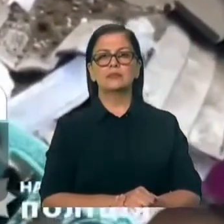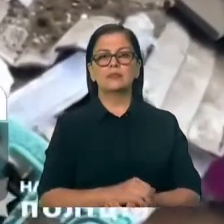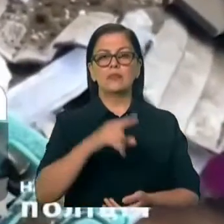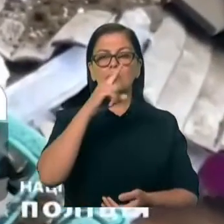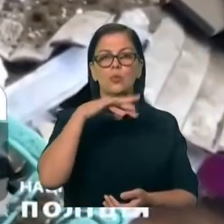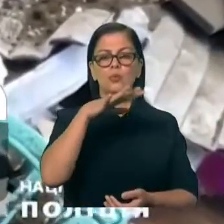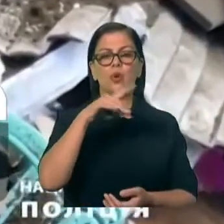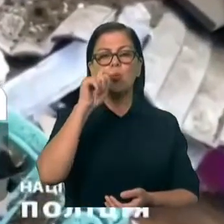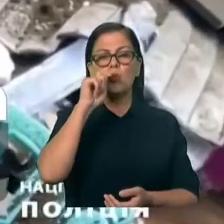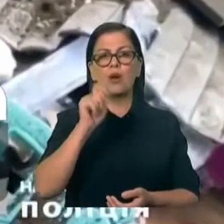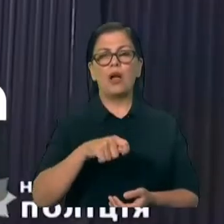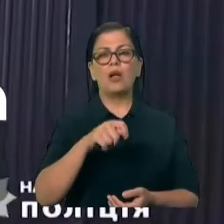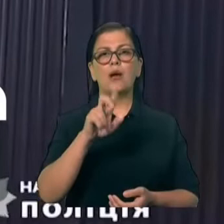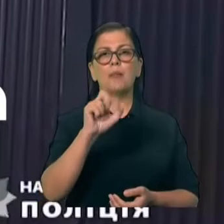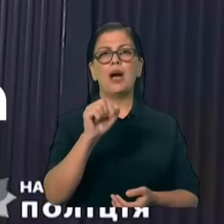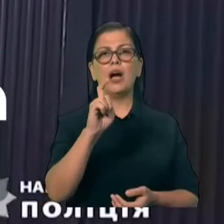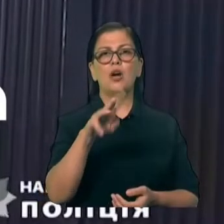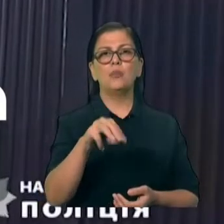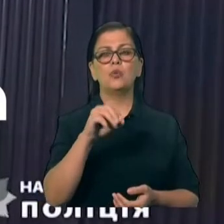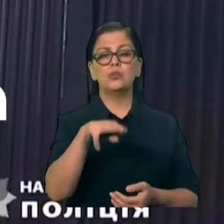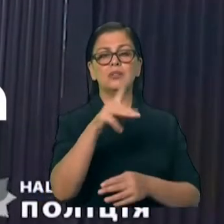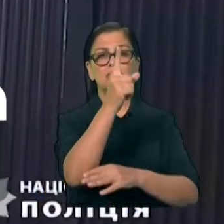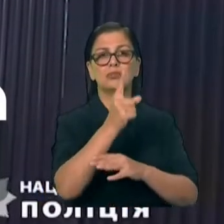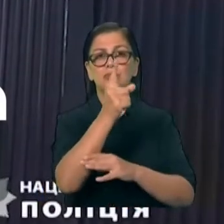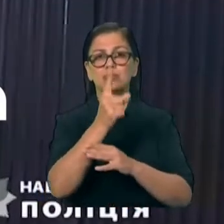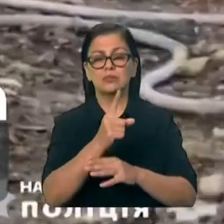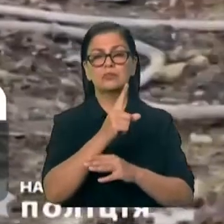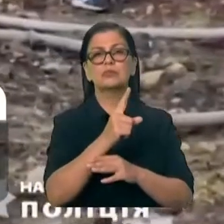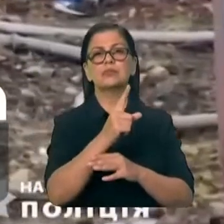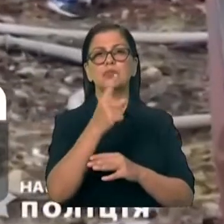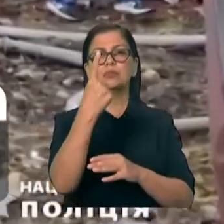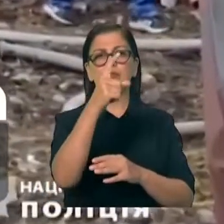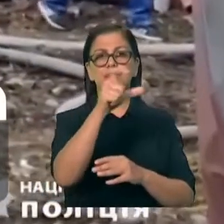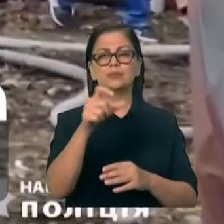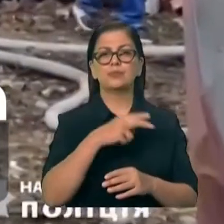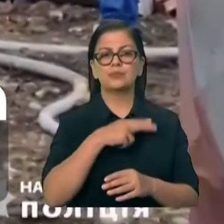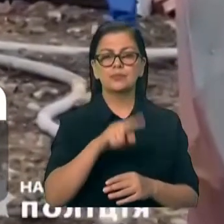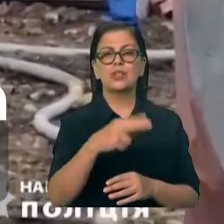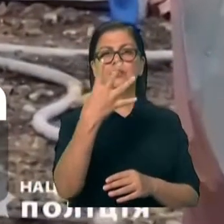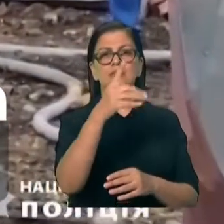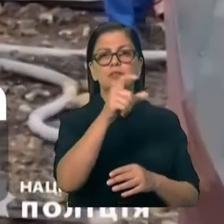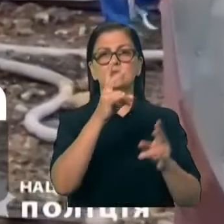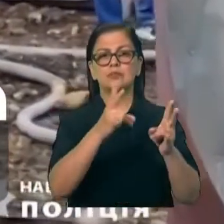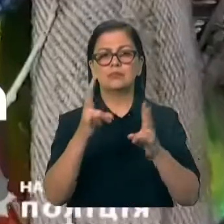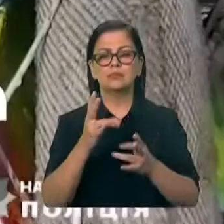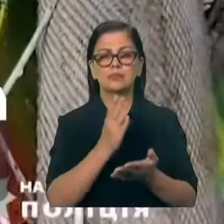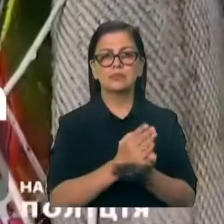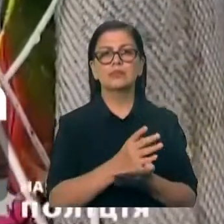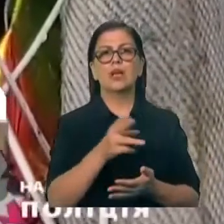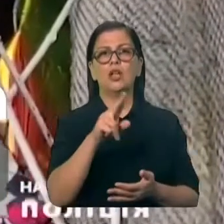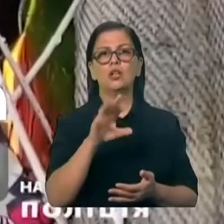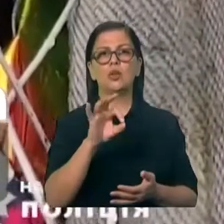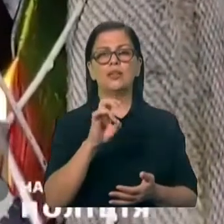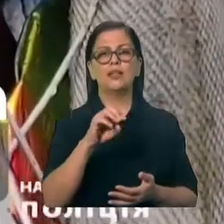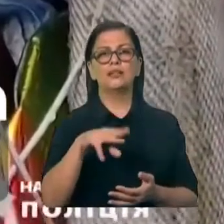Rusiyanın Ukraynanın Baxmut şəhərindəki otelə raket zərbəsi endirməsi nəticəsində azı bir nəfər ölüb, 4 nəfər yaralanıb. Donetsk vilayətinin